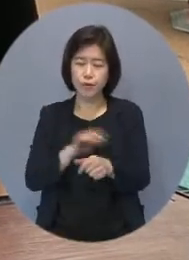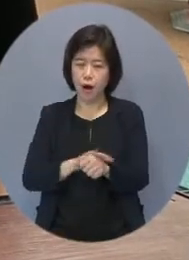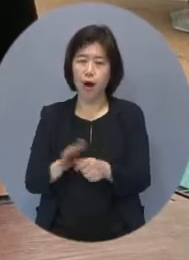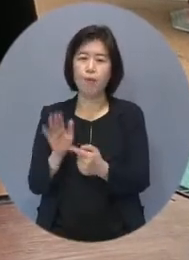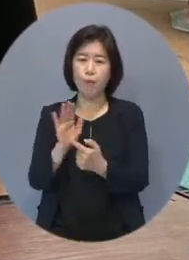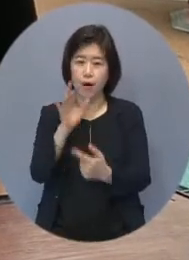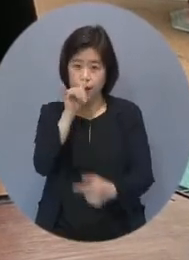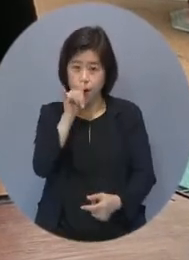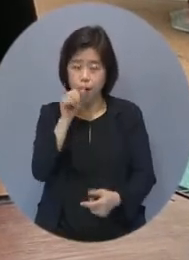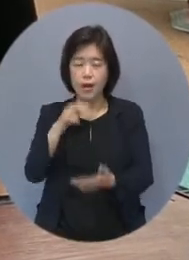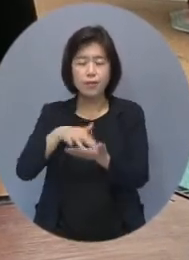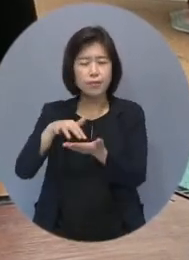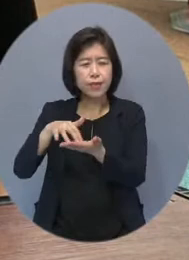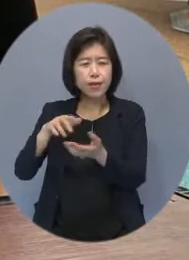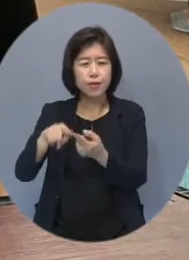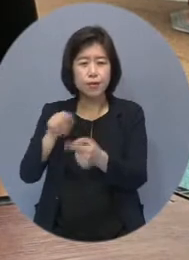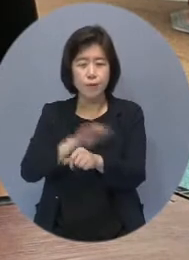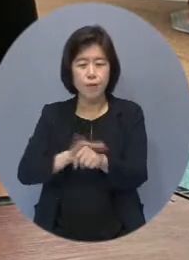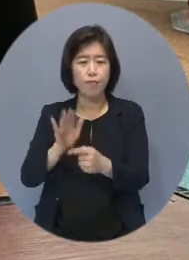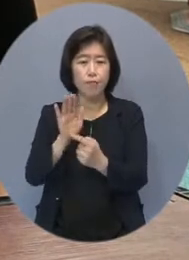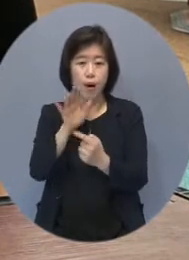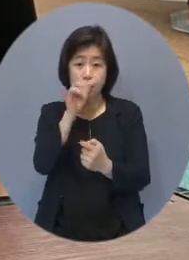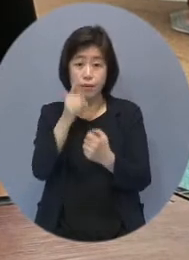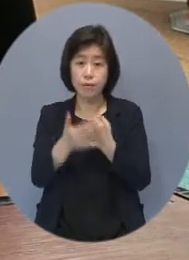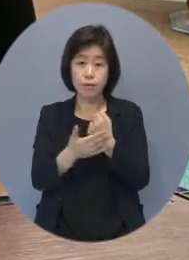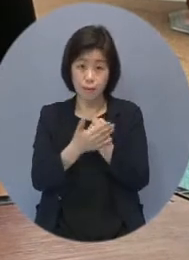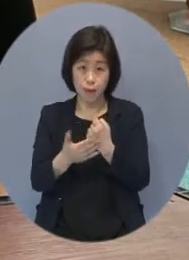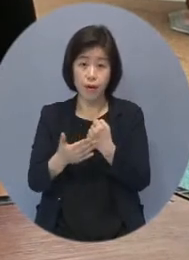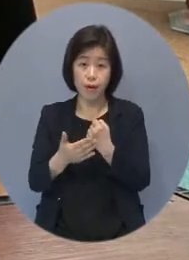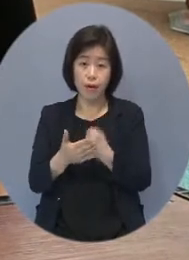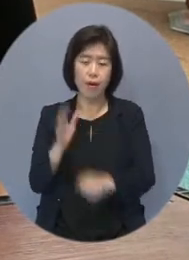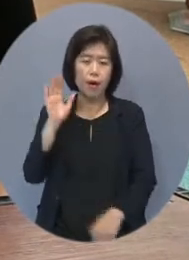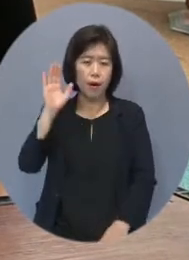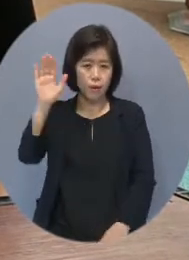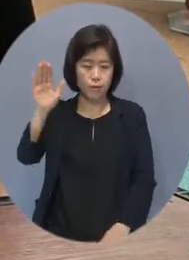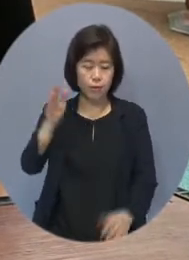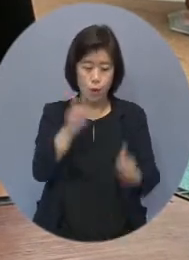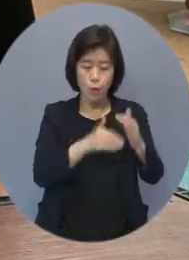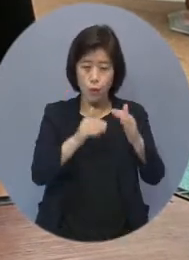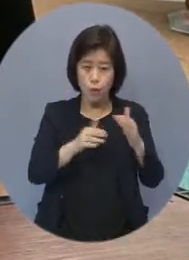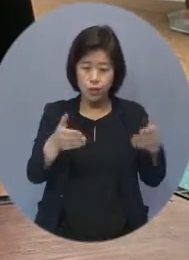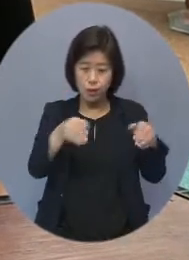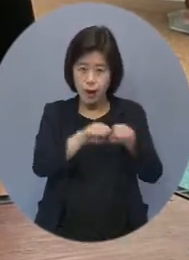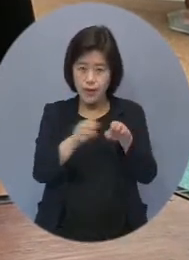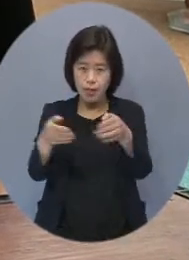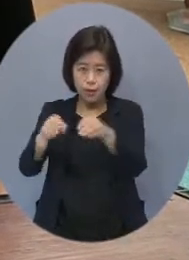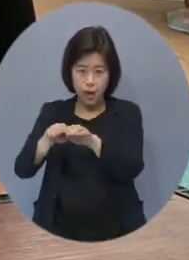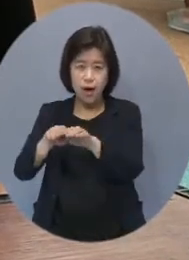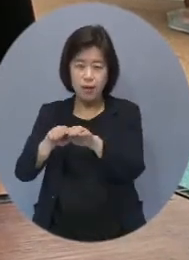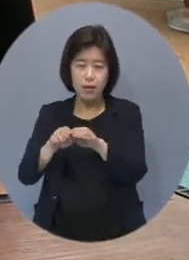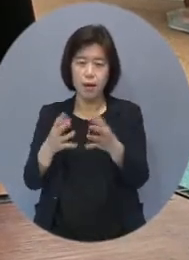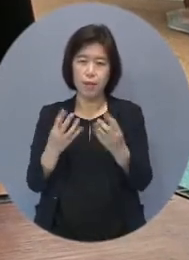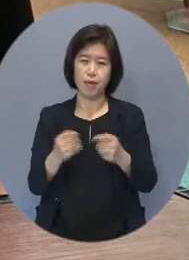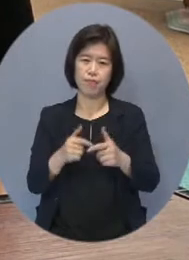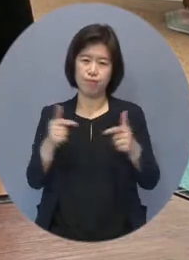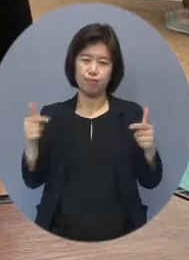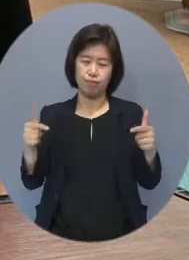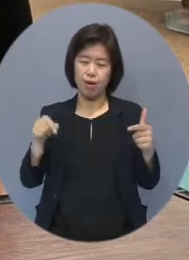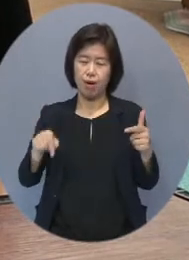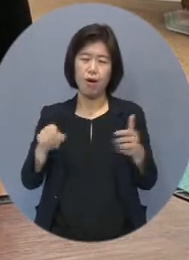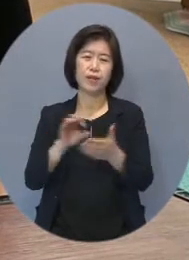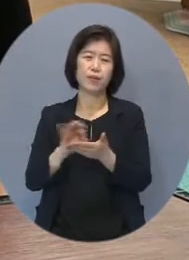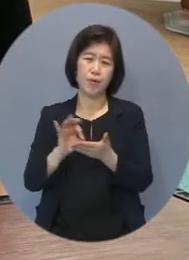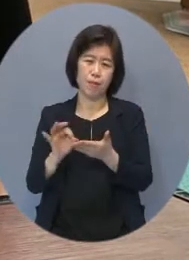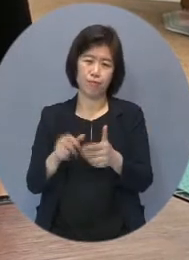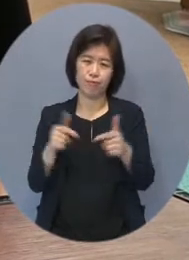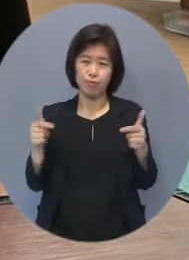잘 파악하고 이런 게 정말 이런 공공기관에서부터 먼저 많이 좀 확산되면 좋겠다 이런 생각이